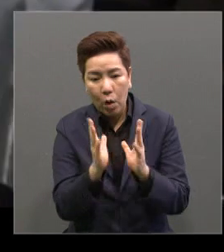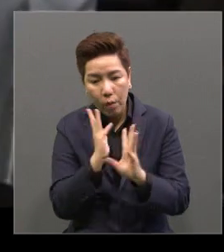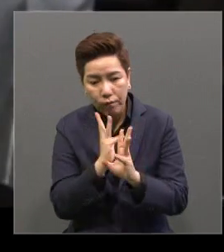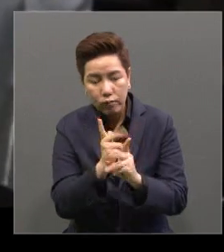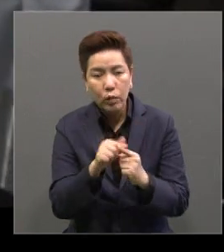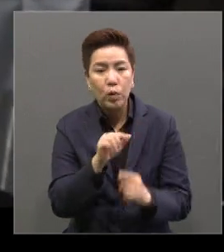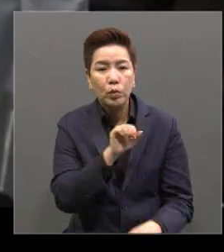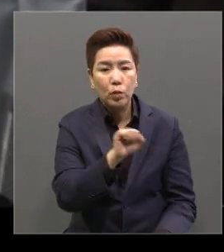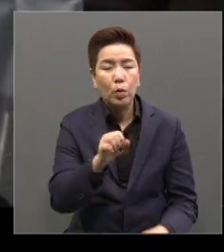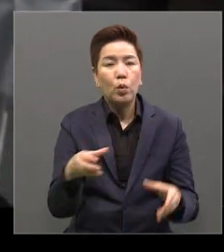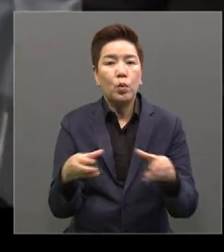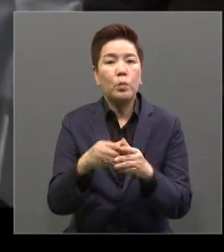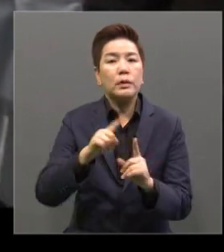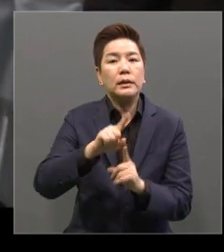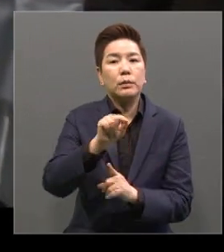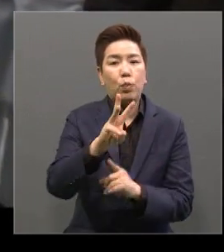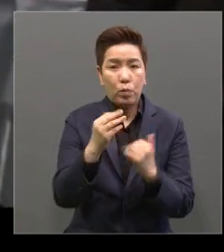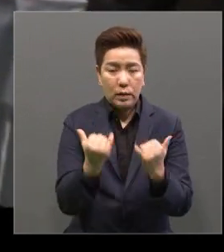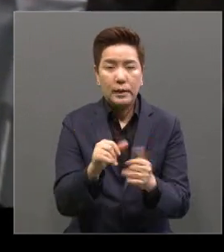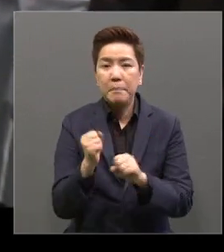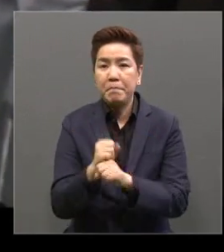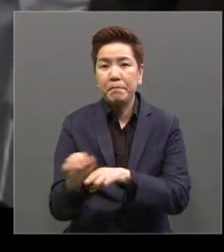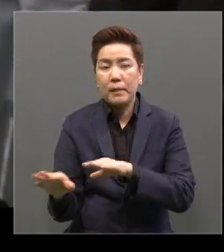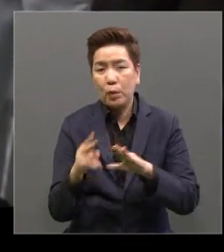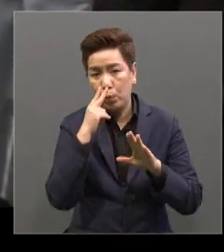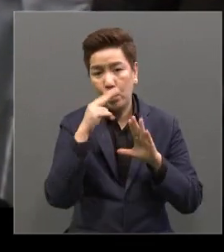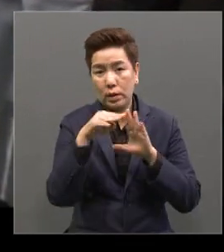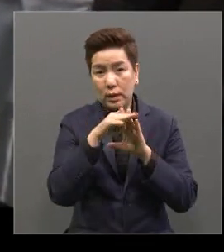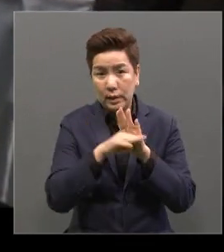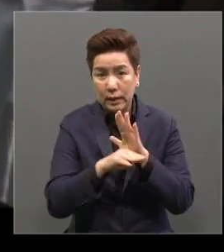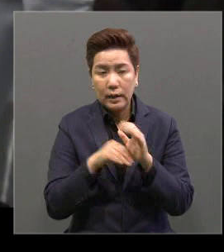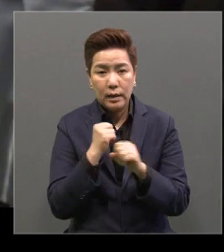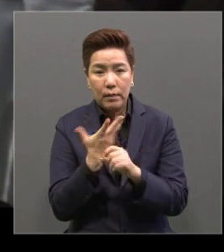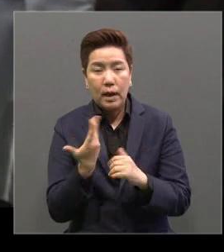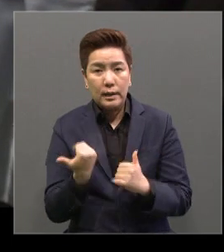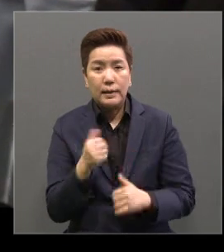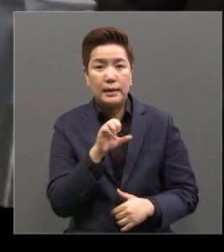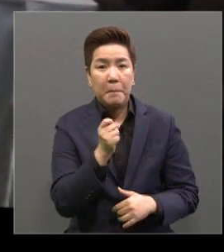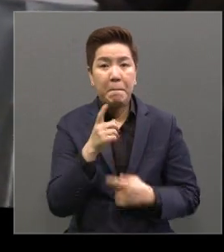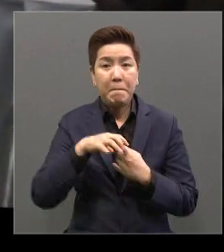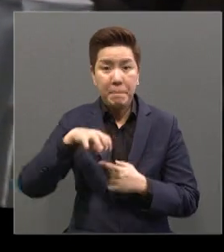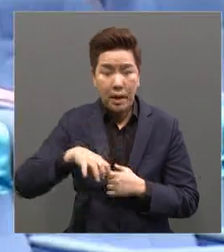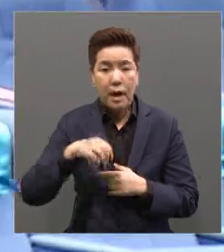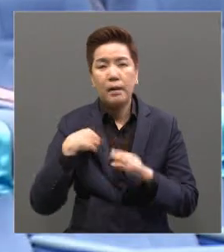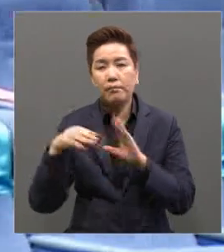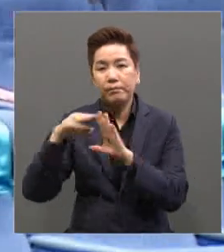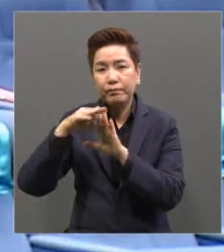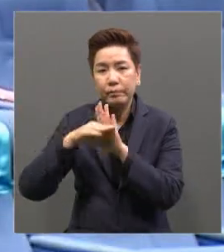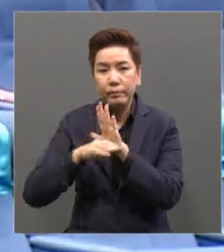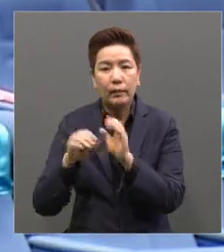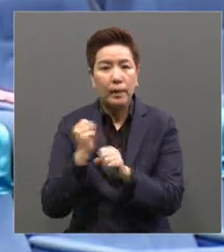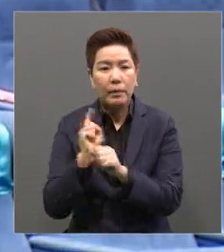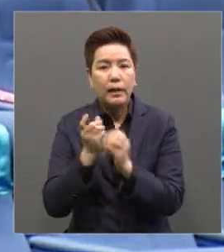ส.สชุดที่ 26ด้วยนะคะทีนี้มาดูขั้นตอนที่เกี่ยวข้องกับการที่สภาผู้แทนราษฎรเขากำหนดเอาไว้